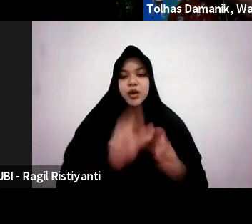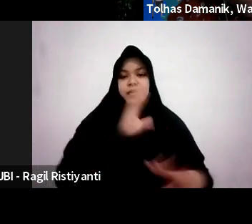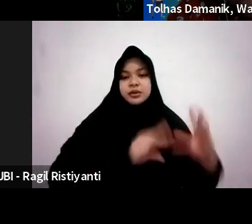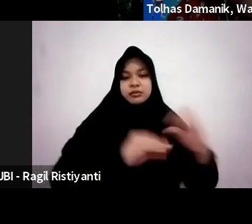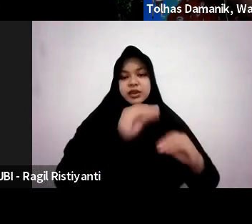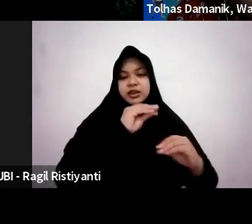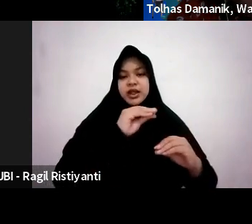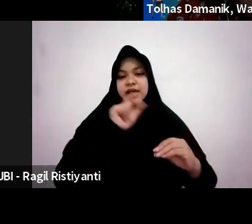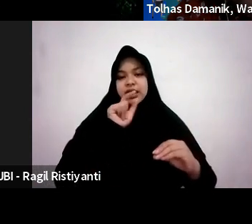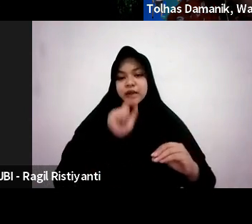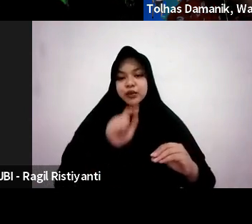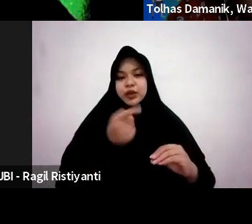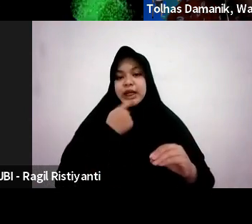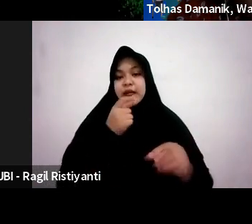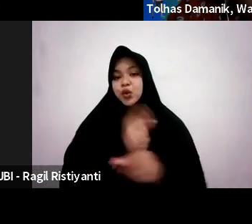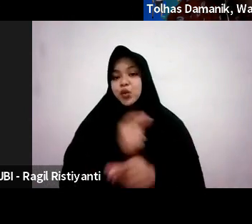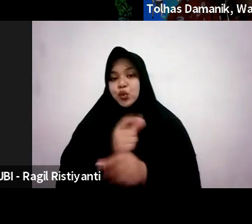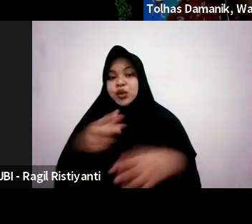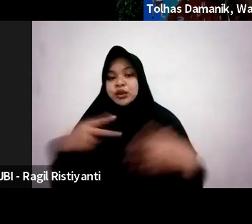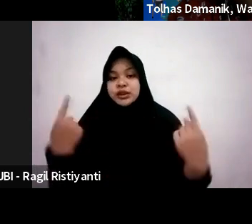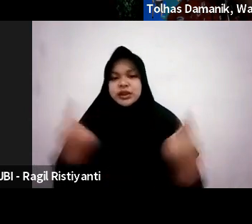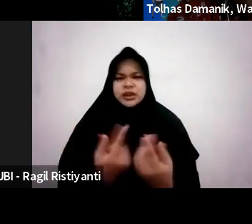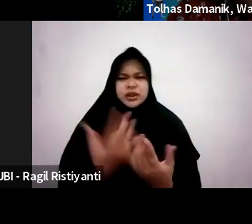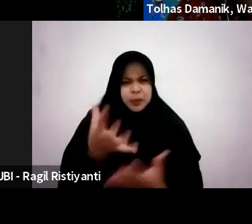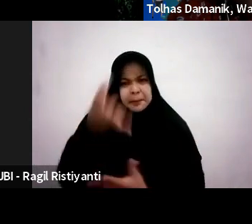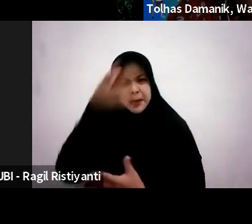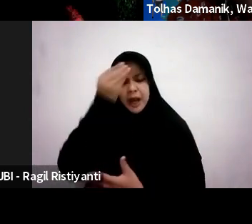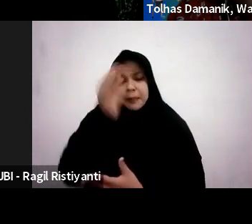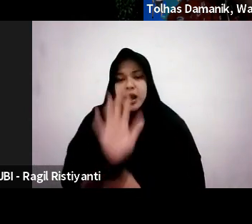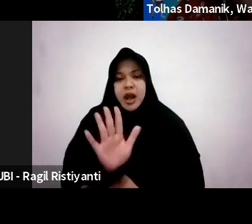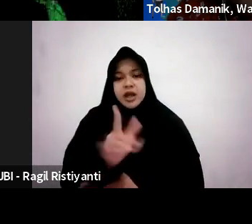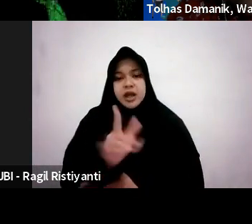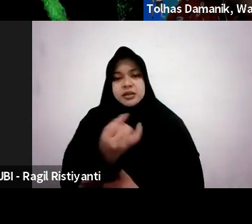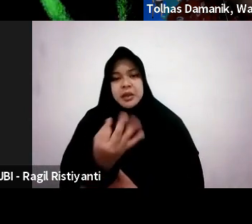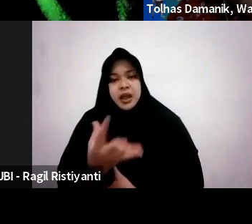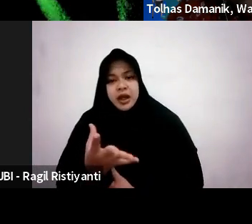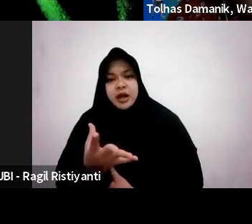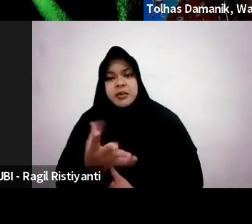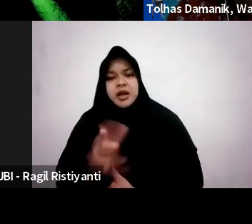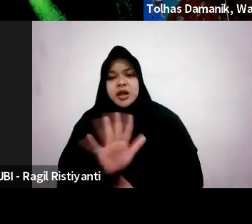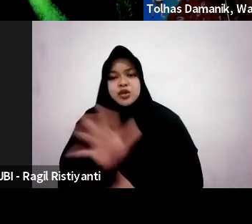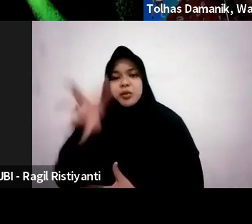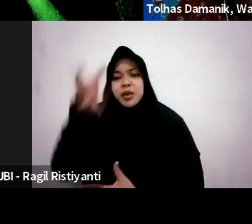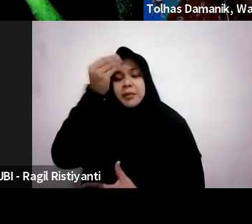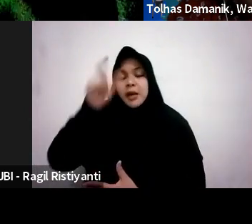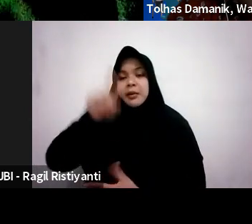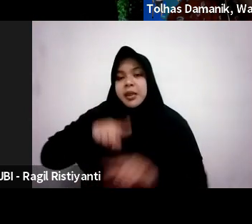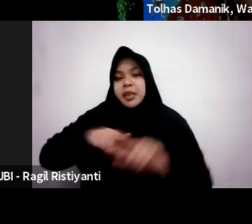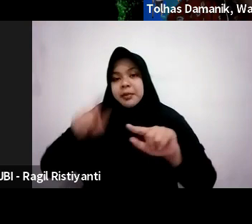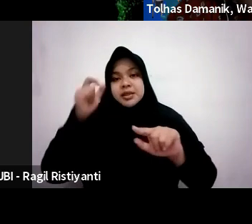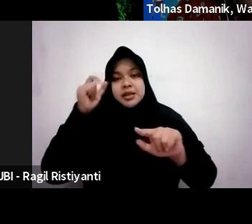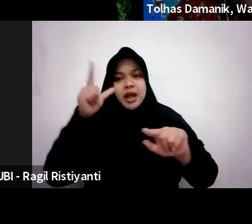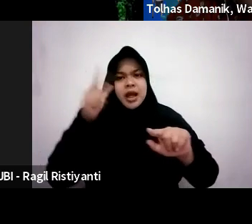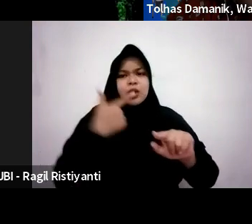bicara guru-guru kita seberapa mereka Paham seberapa mereka gak cuma paham sih sadar itu yang terpenting